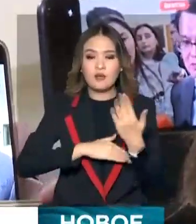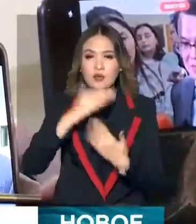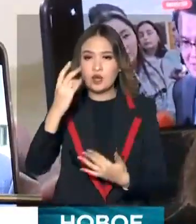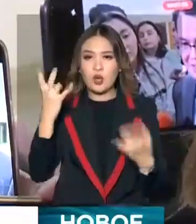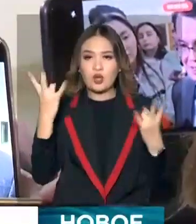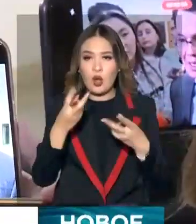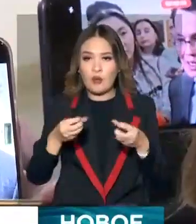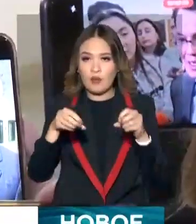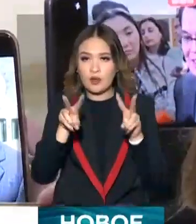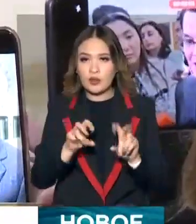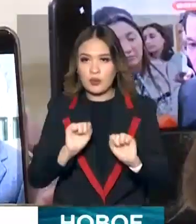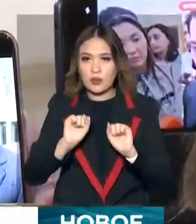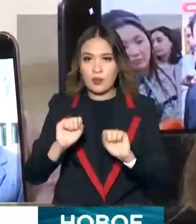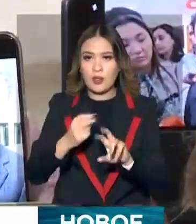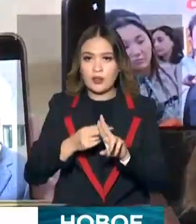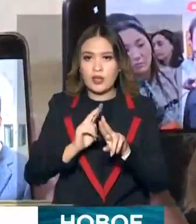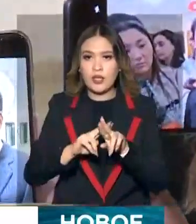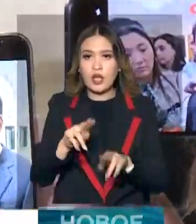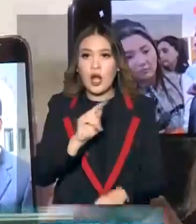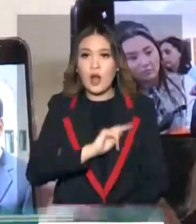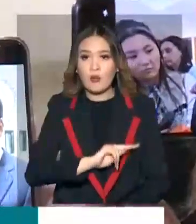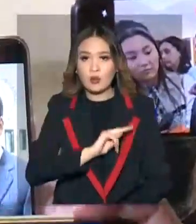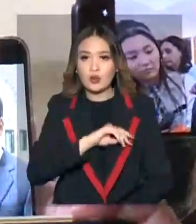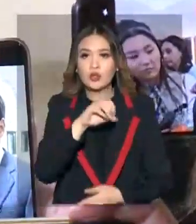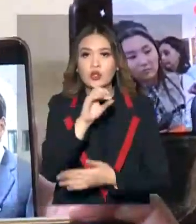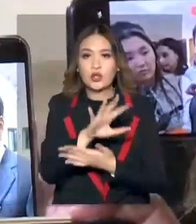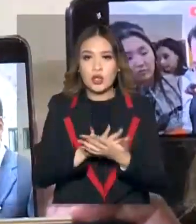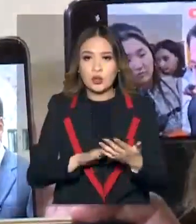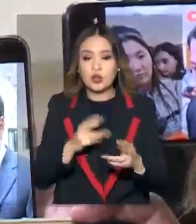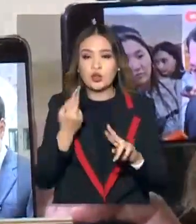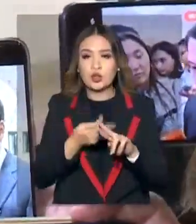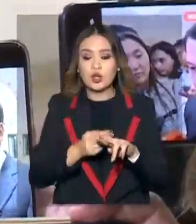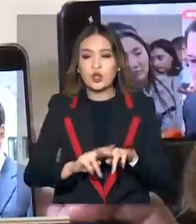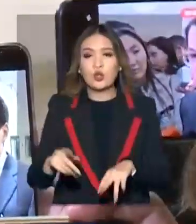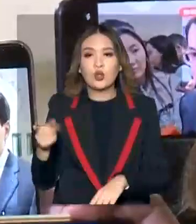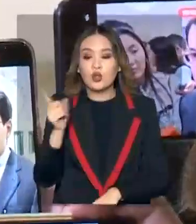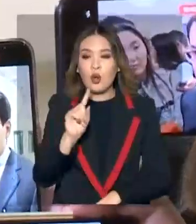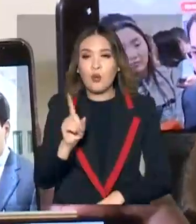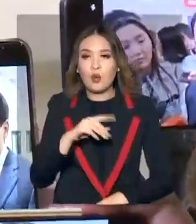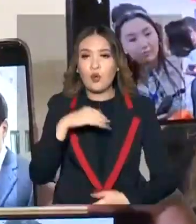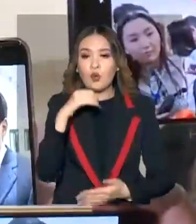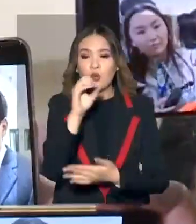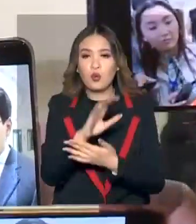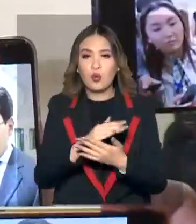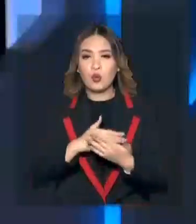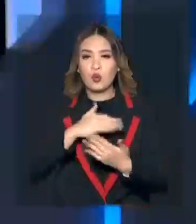информационной безопасности. И эти работы исследуются для того, чтобы повысить уровень.